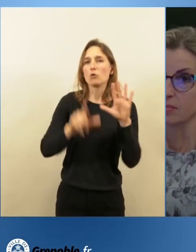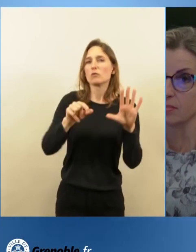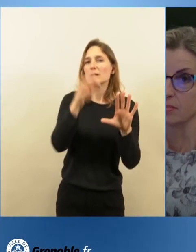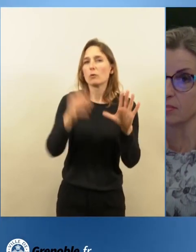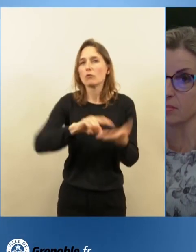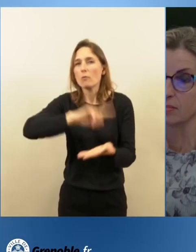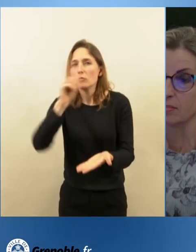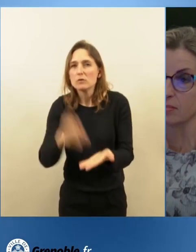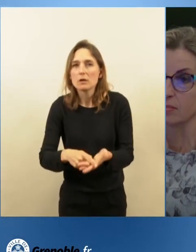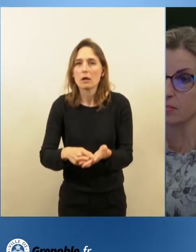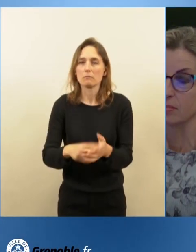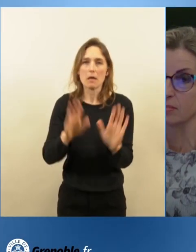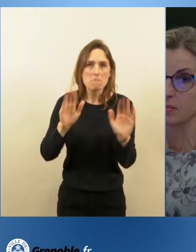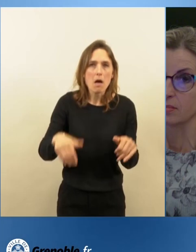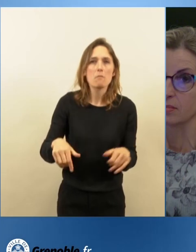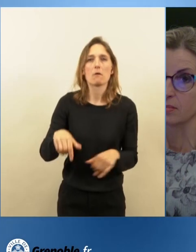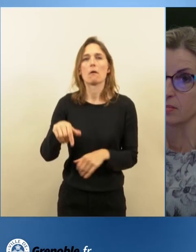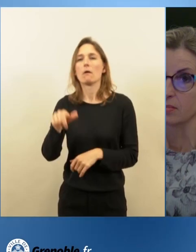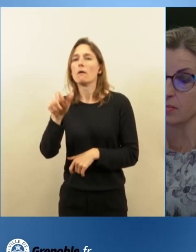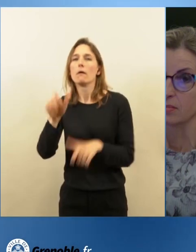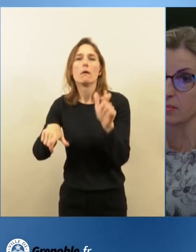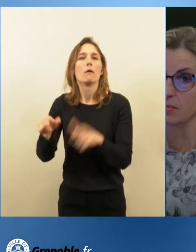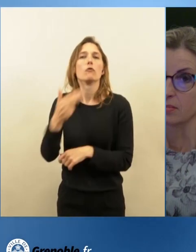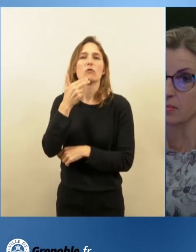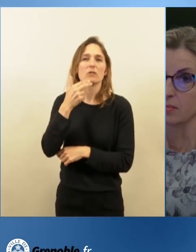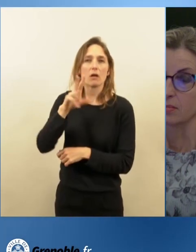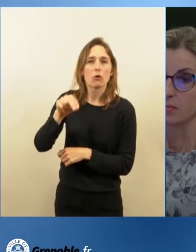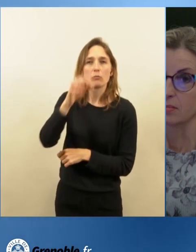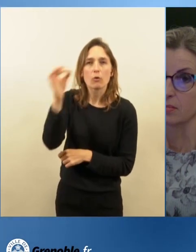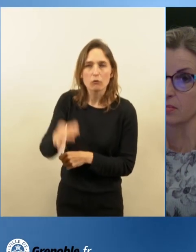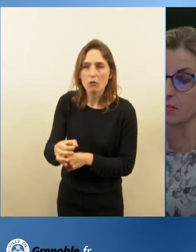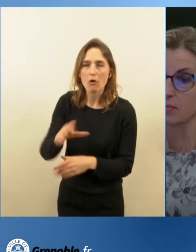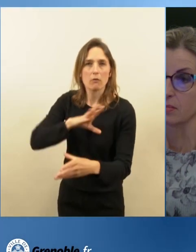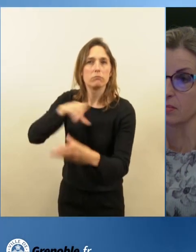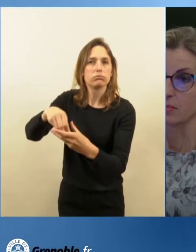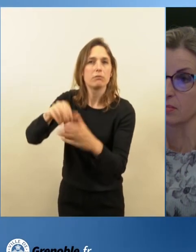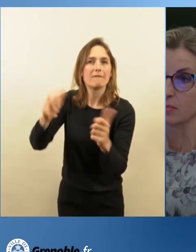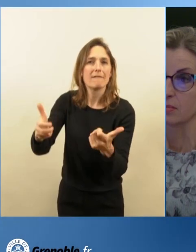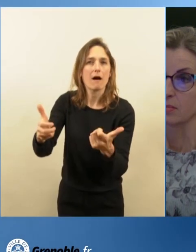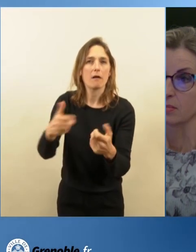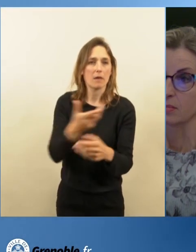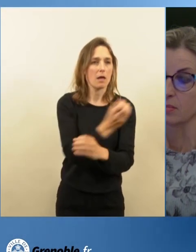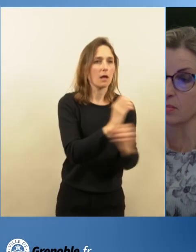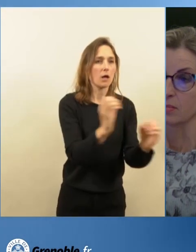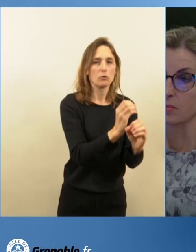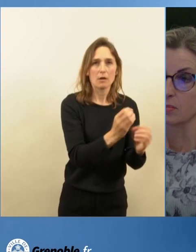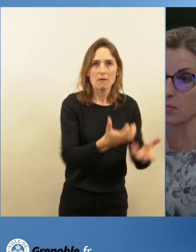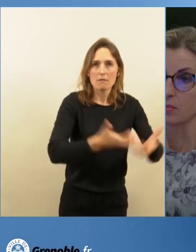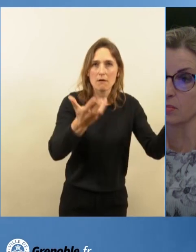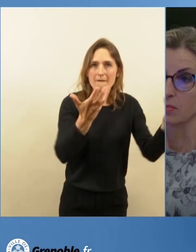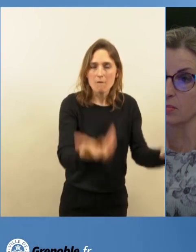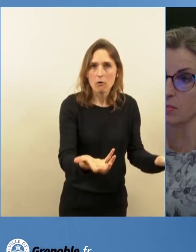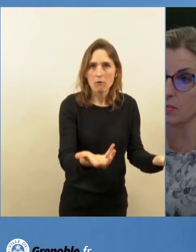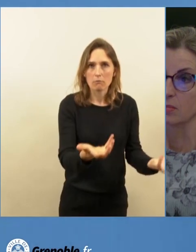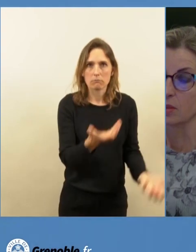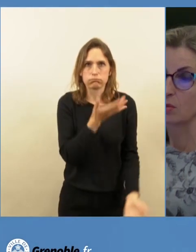de participation des usagers est un PDI qui doit vers plus de gratuité et qui devra réaliser ce qui était irréalisable et c'est